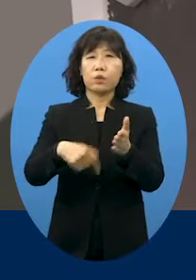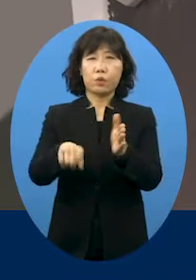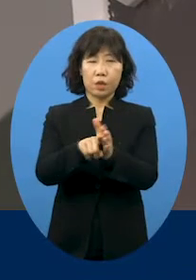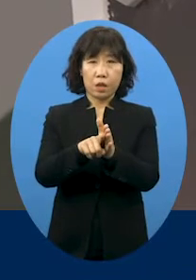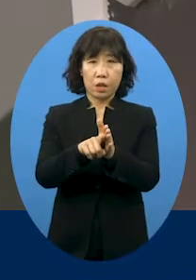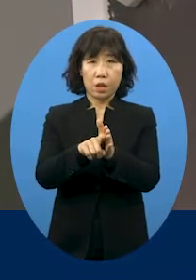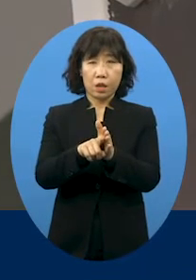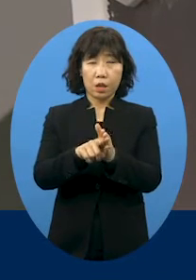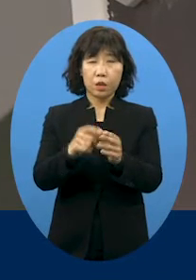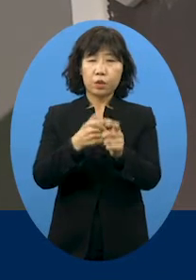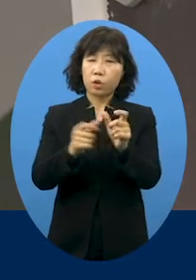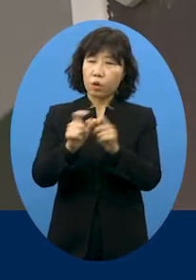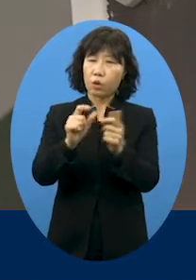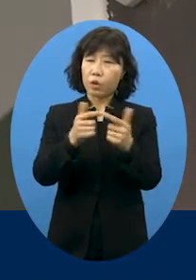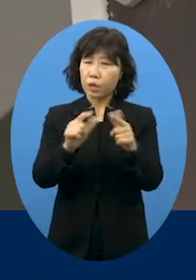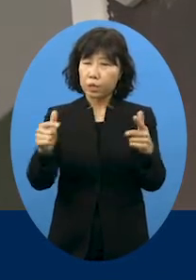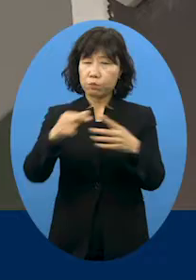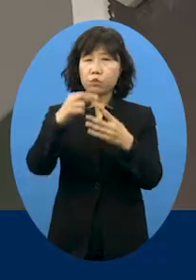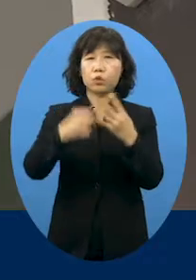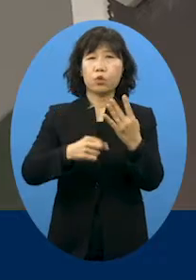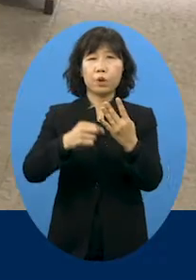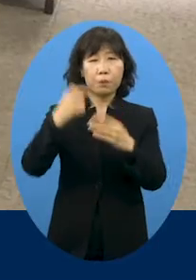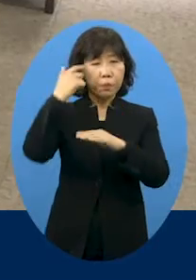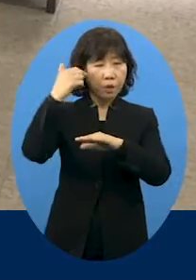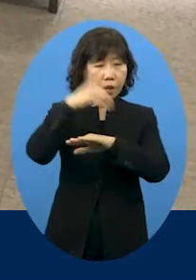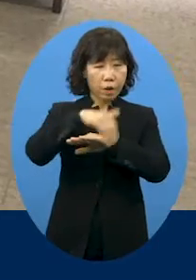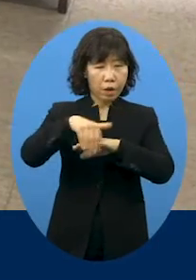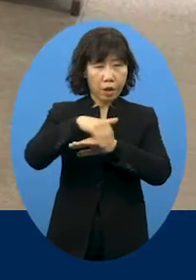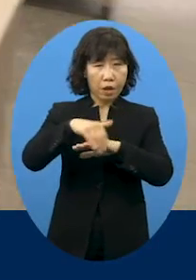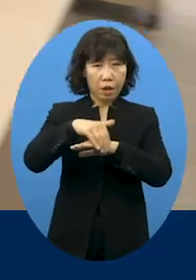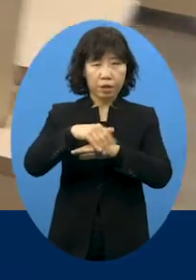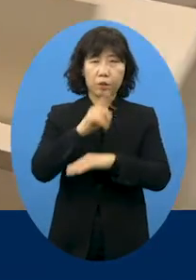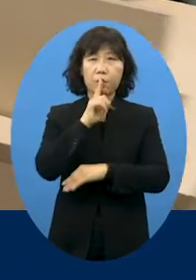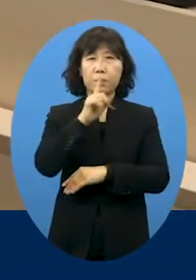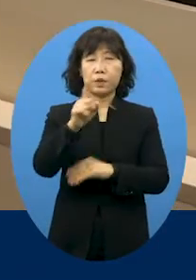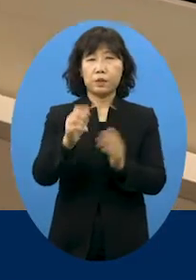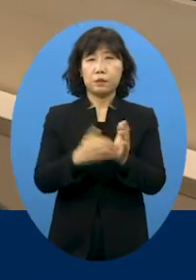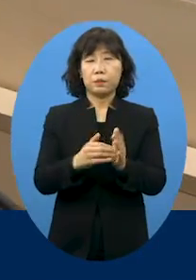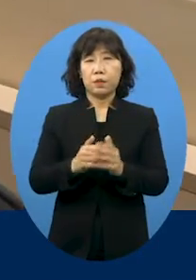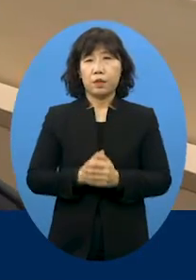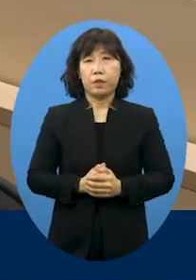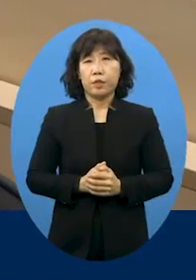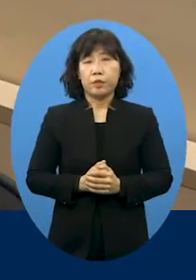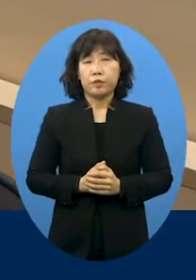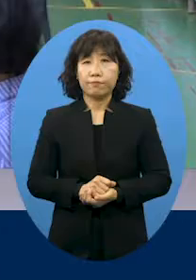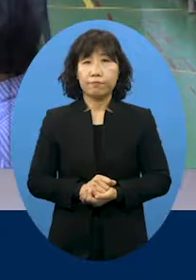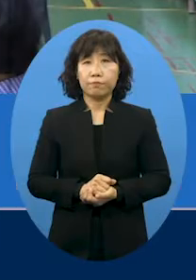이용할 수 있도록 좀 더 다양한 프로그램을 기획 운영하겠다 고 밝혔습니다